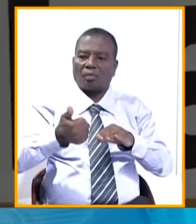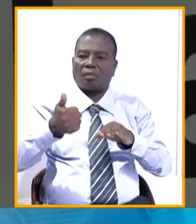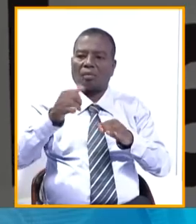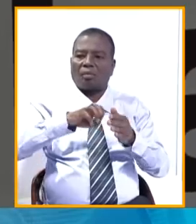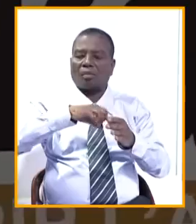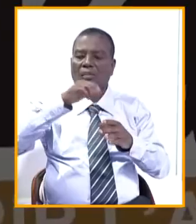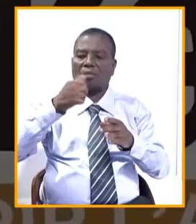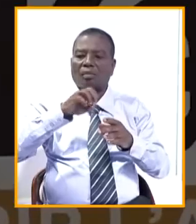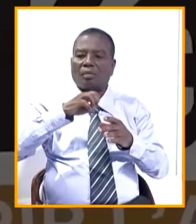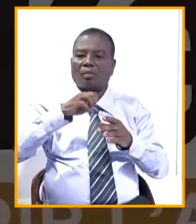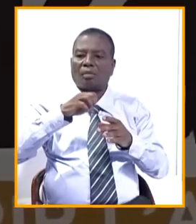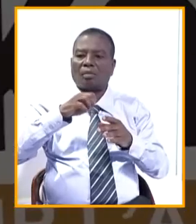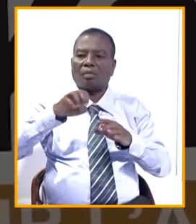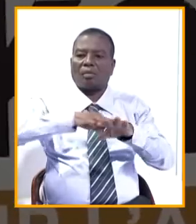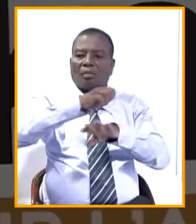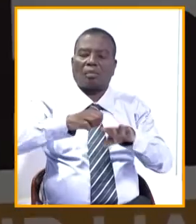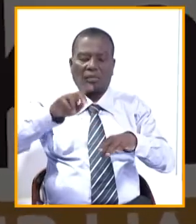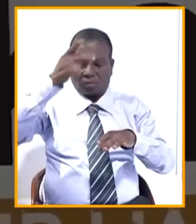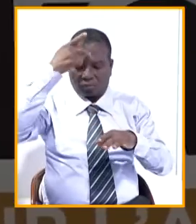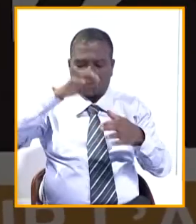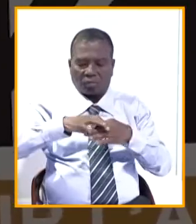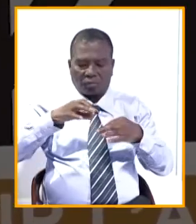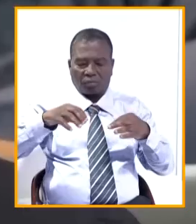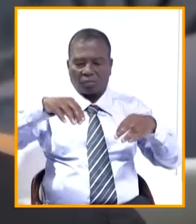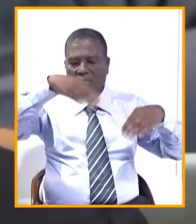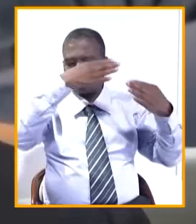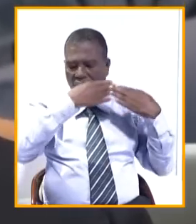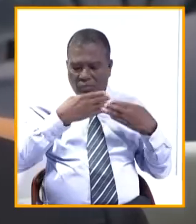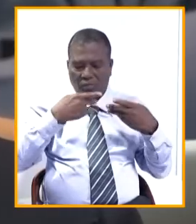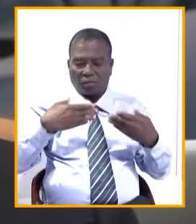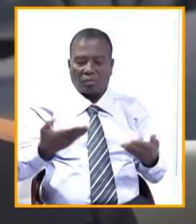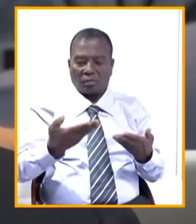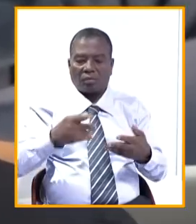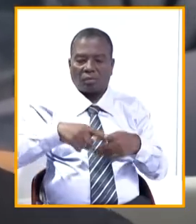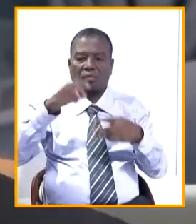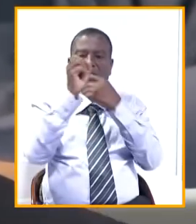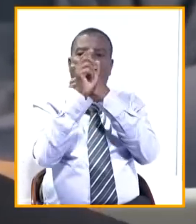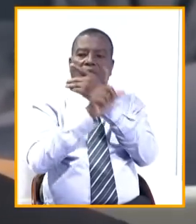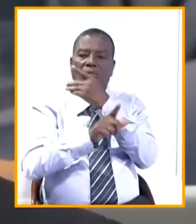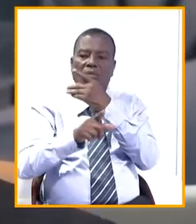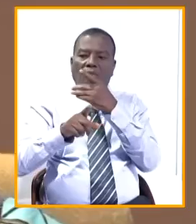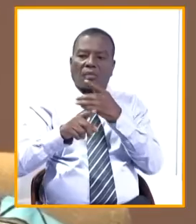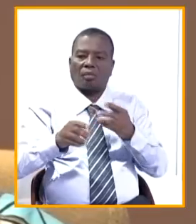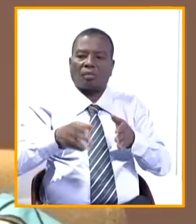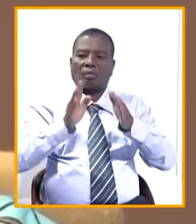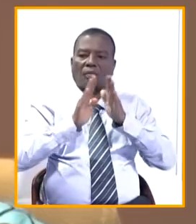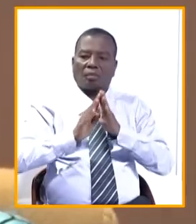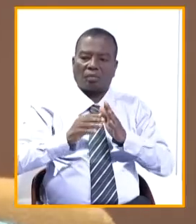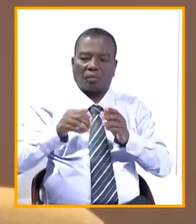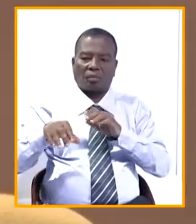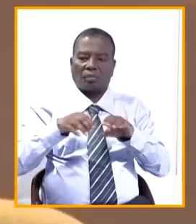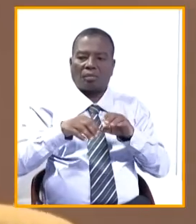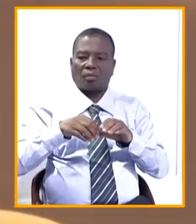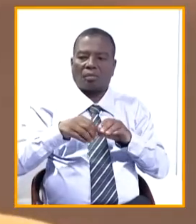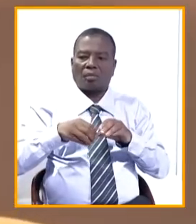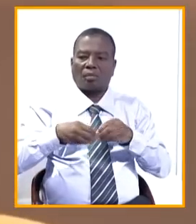et coûteux. L'engagement politique de nos leaders réaffirmé ici, à Dakar, commande de passer à l'action en apportant